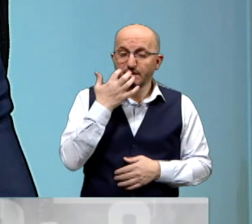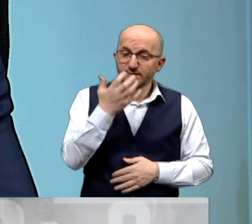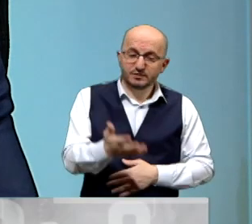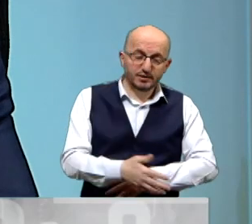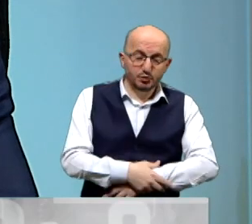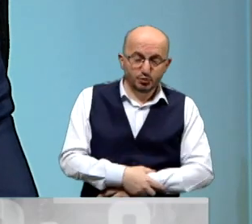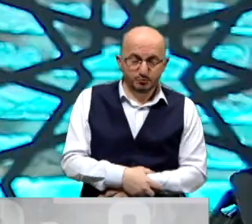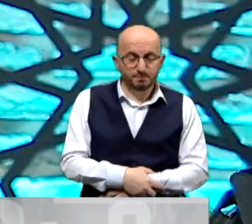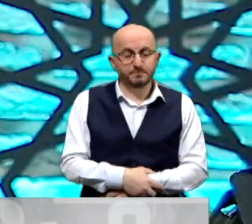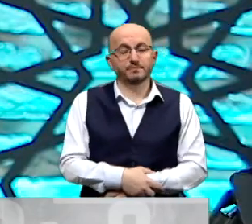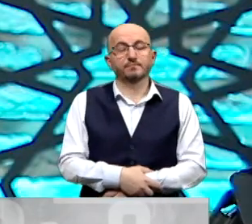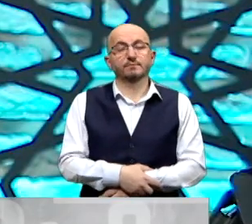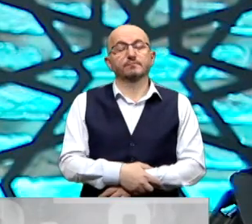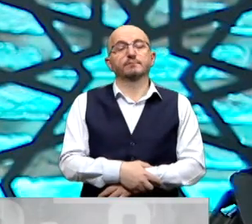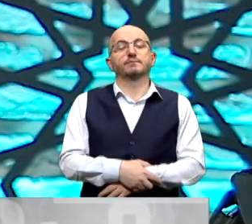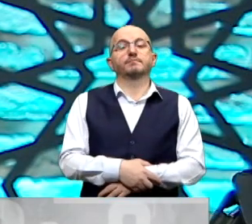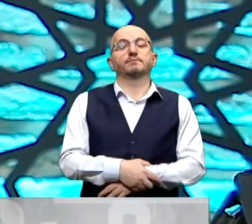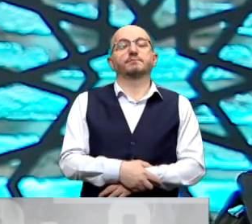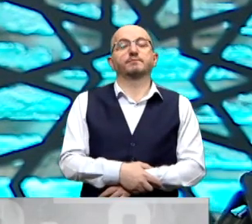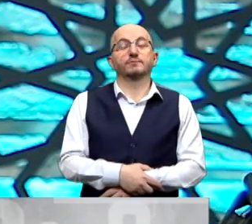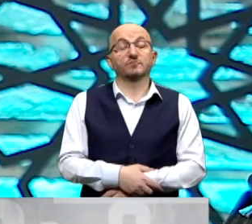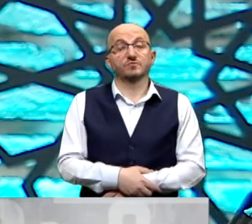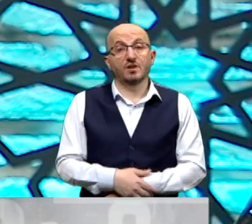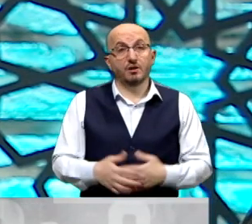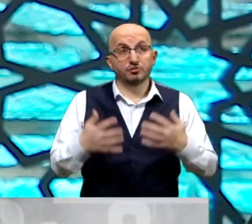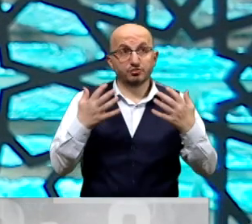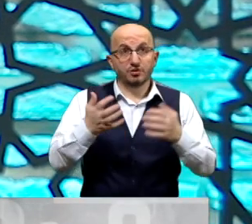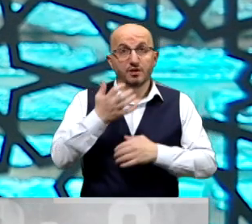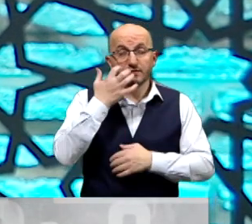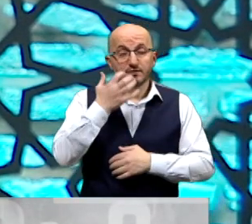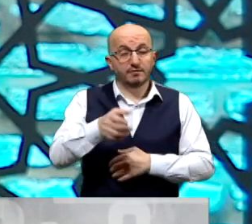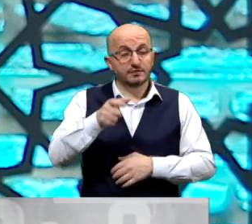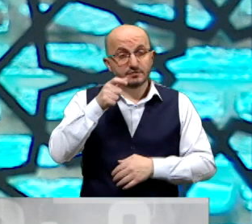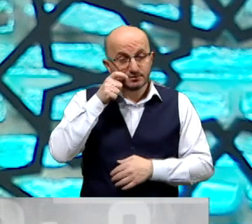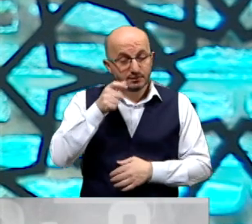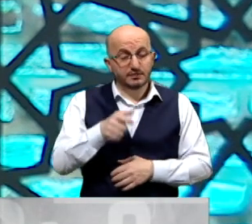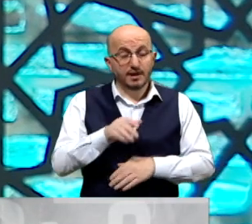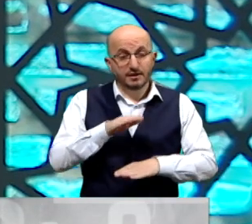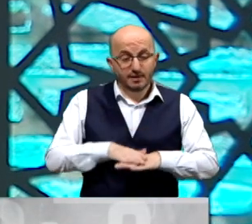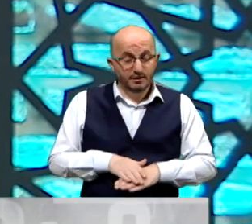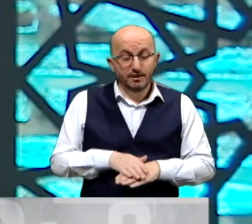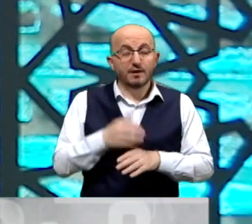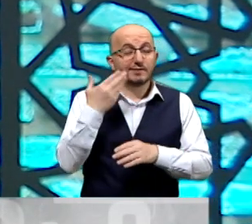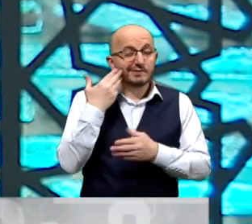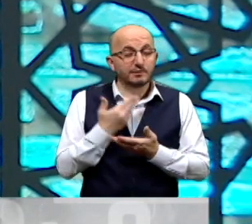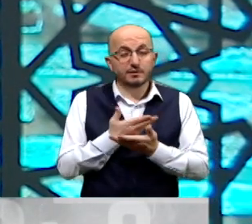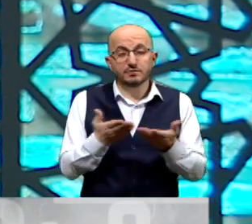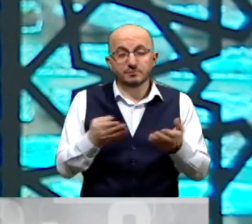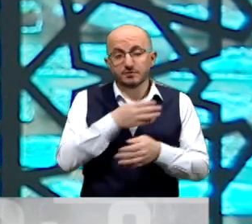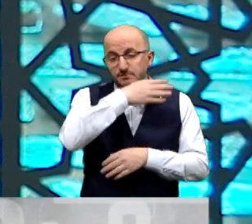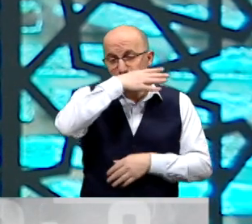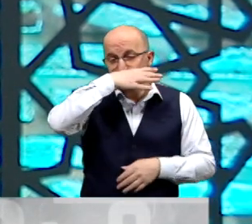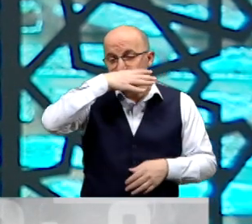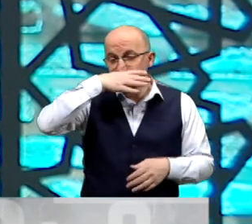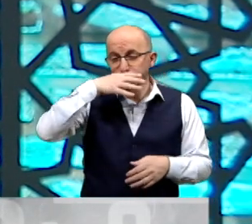Evet hocam Çok isabetli İnşallah tavsiyelerimizi dikkate alırlar izleyicilerimiz de bu uyuşturucu